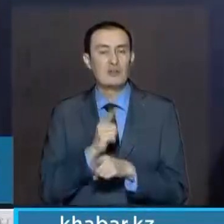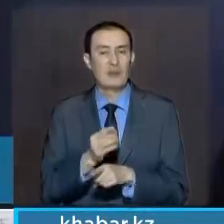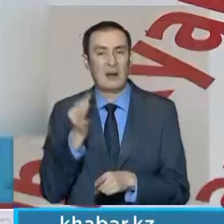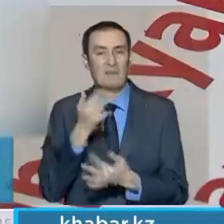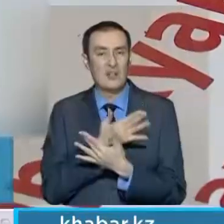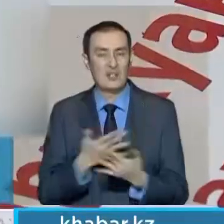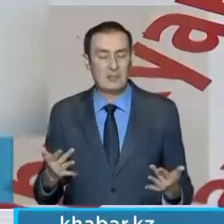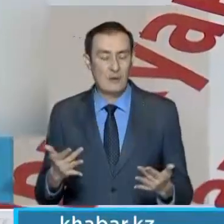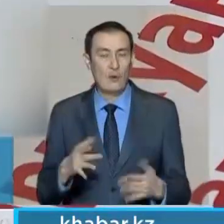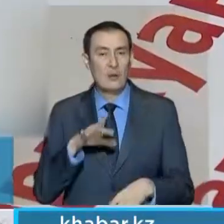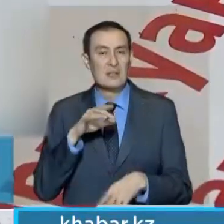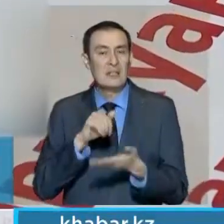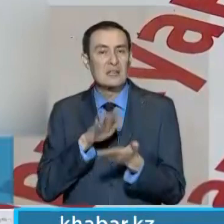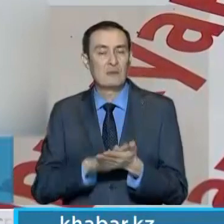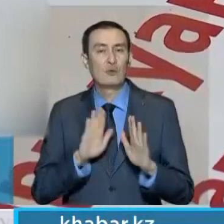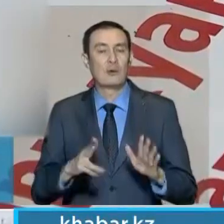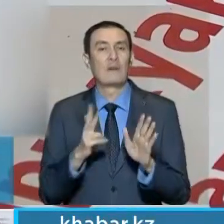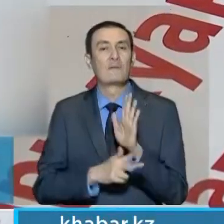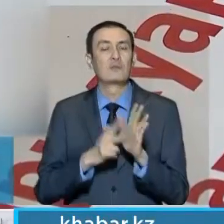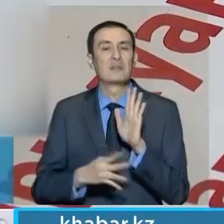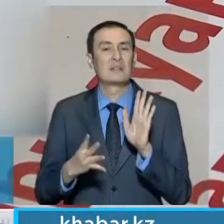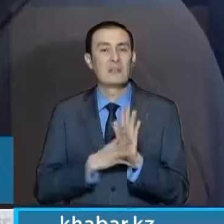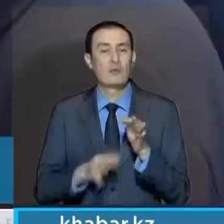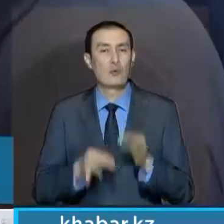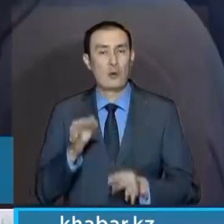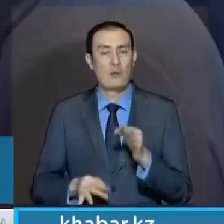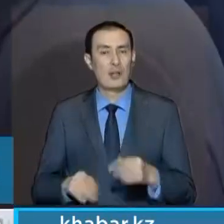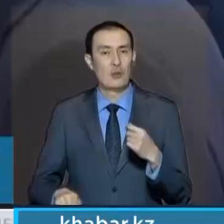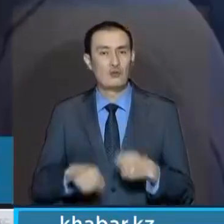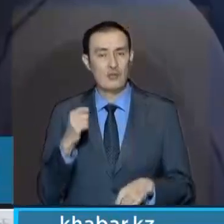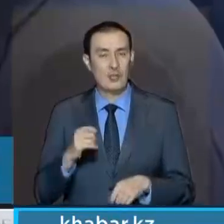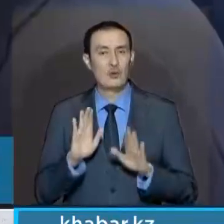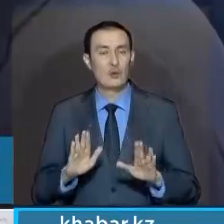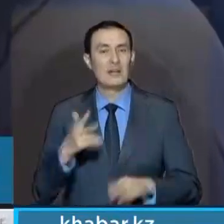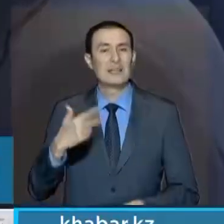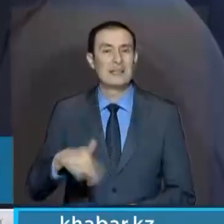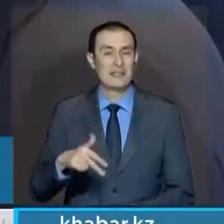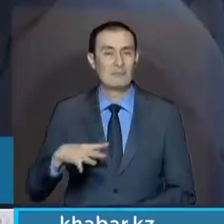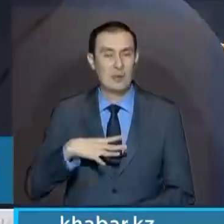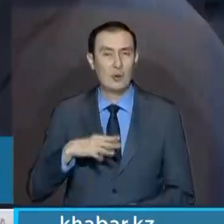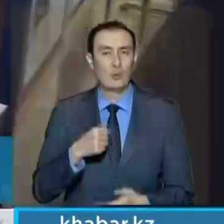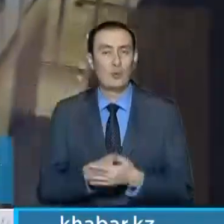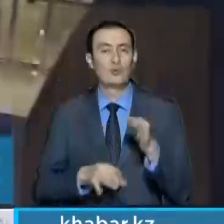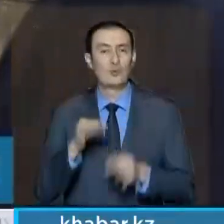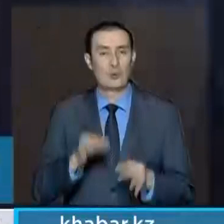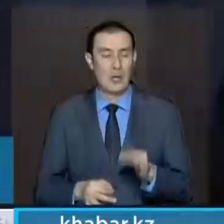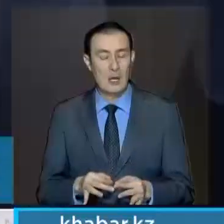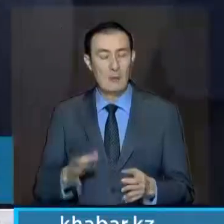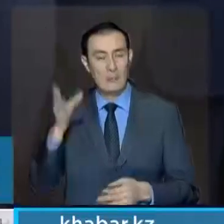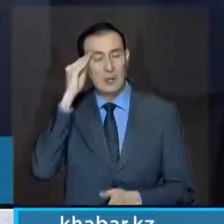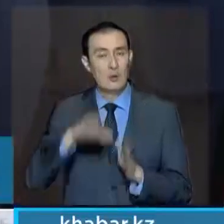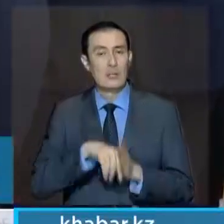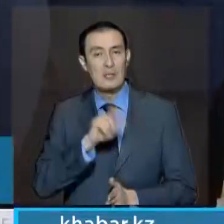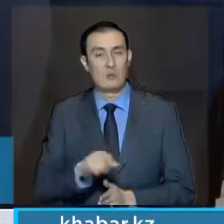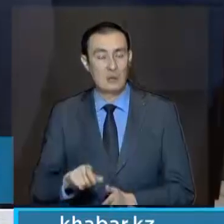веществ. Однако зарегистрировано лишь 89 уголовных правонарушений, и только 30 дел дошло до суда. По мнению